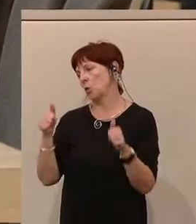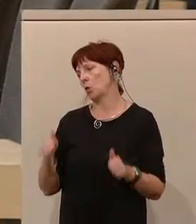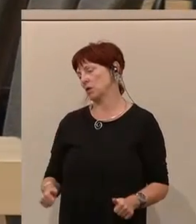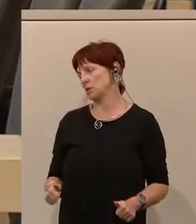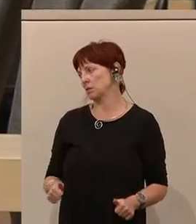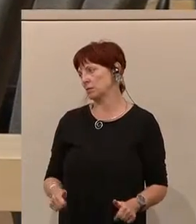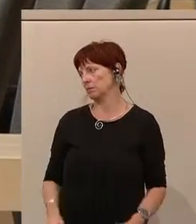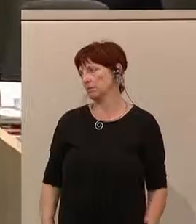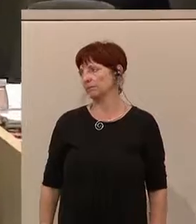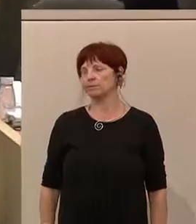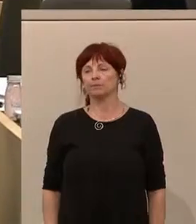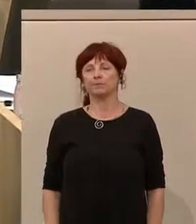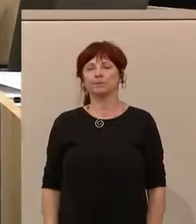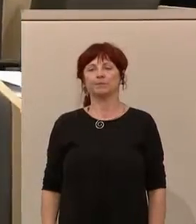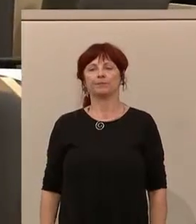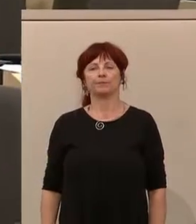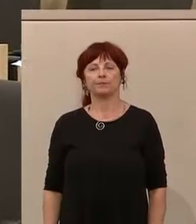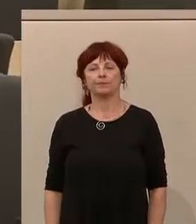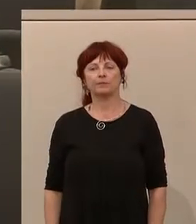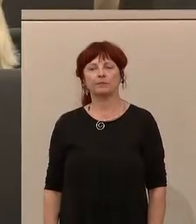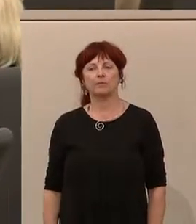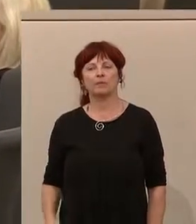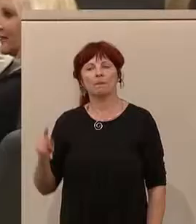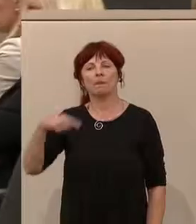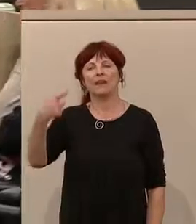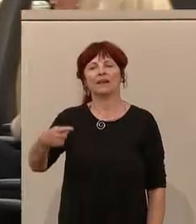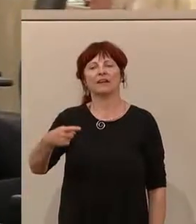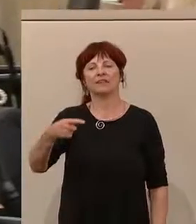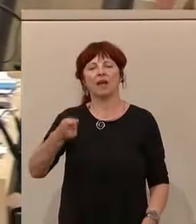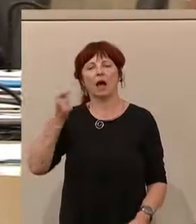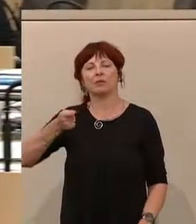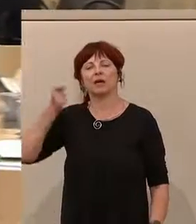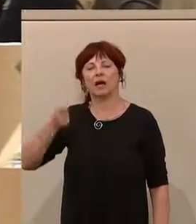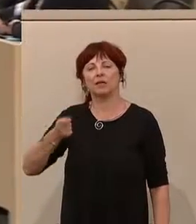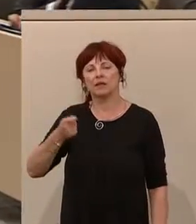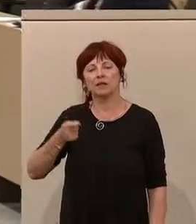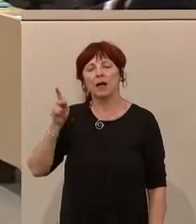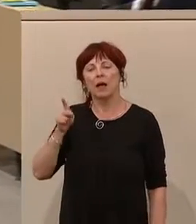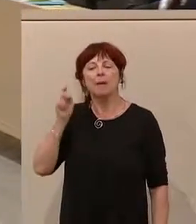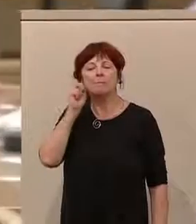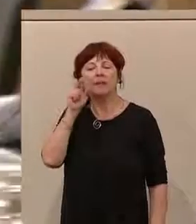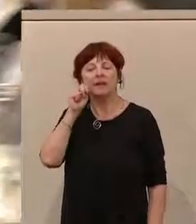Wirtschaftspolitik geht in die falsche Richtung, findet Cornelia Ecker von der SPÖ. Die Großen werden gefördert, die Kleinen nicht.